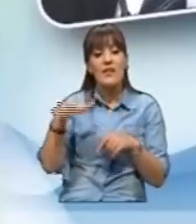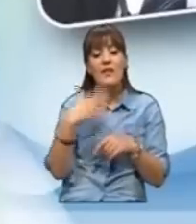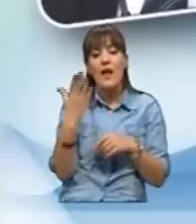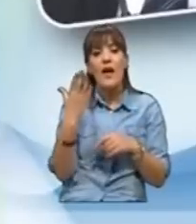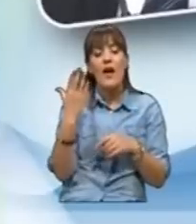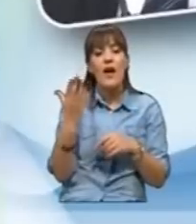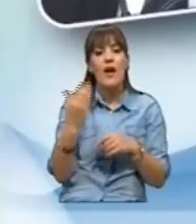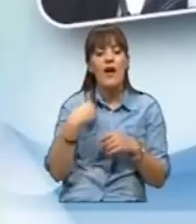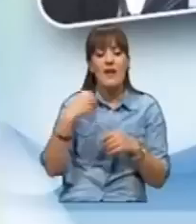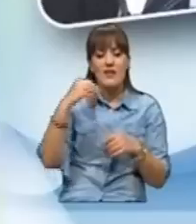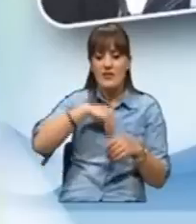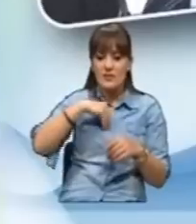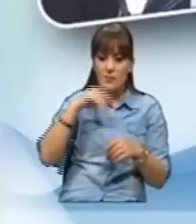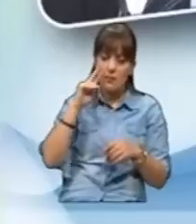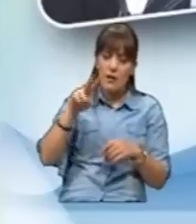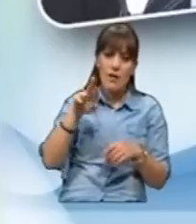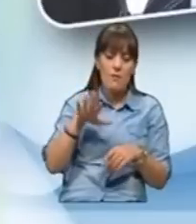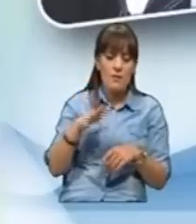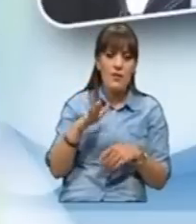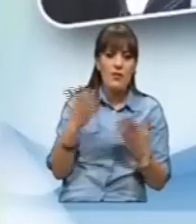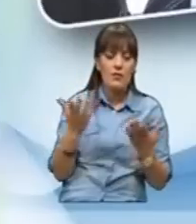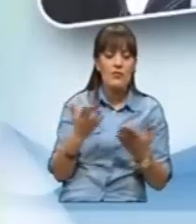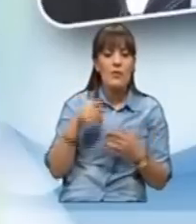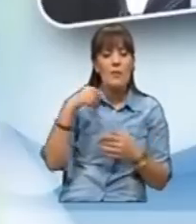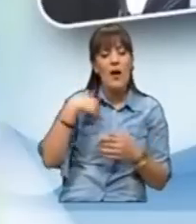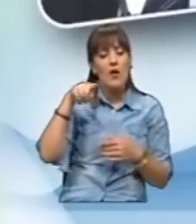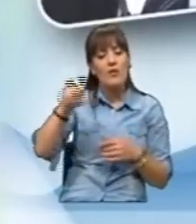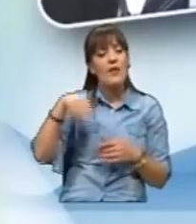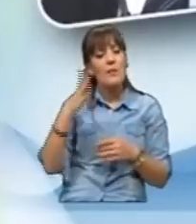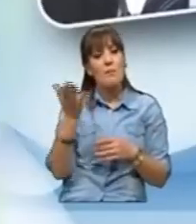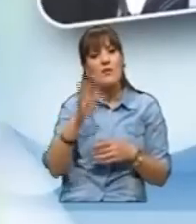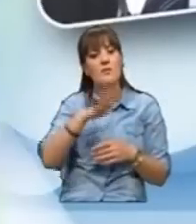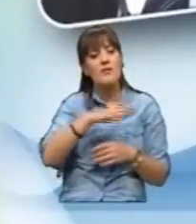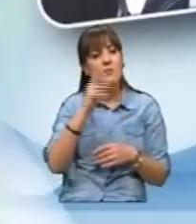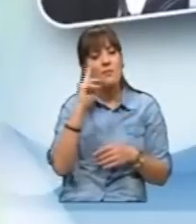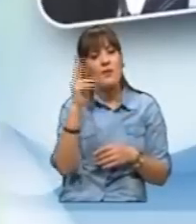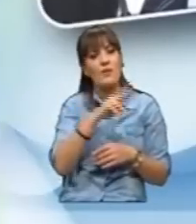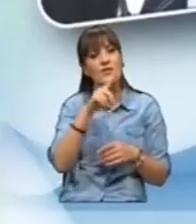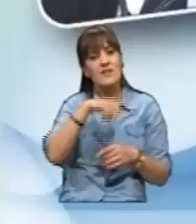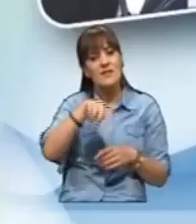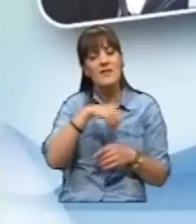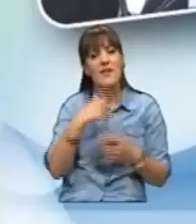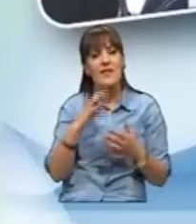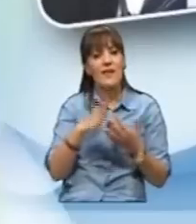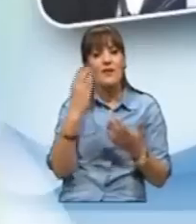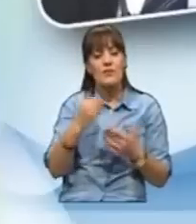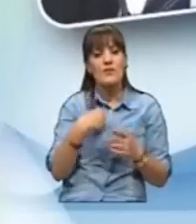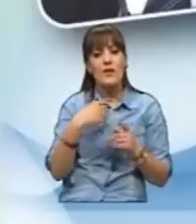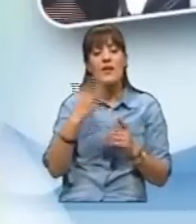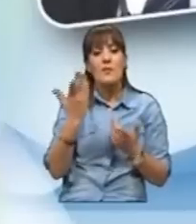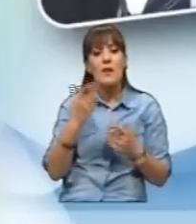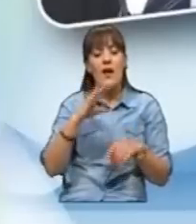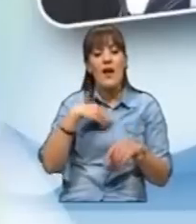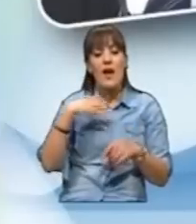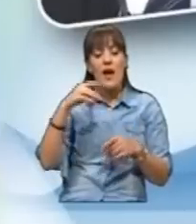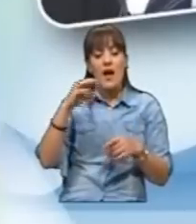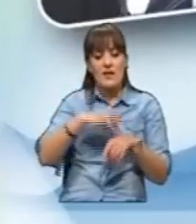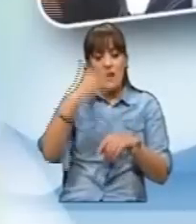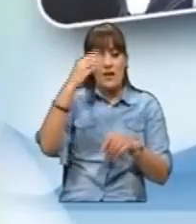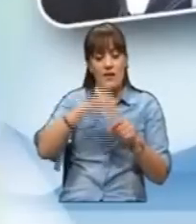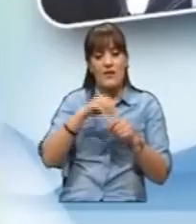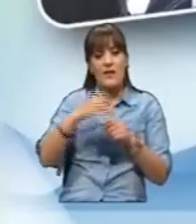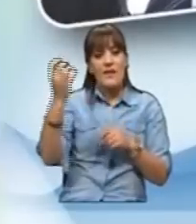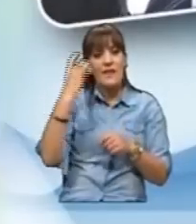manevi bakabiliyoruz belki. Onlar da size bence başka başka bakıyorlardır. Başka ne güzel. Zaman zaman hastanede tabii dinletiler yapıyoruz.